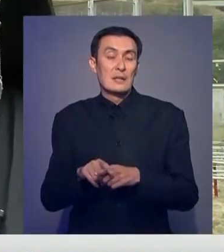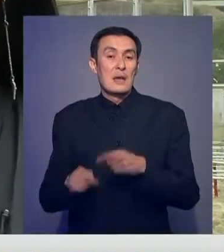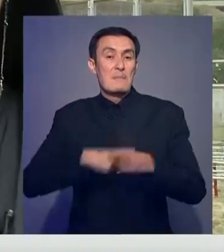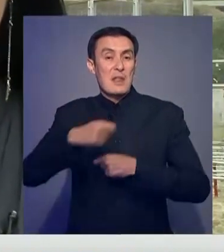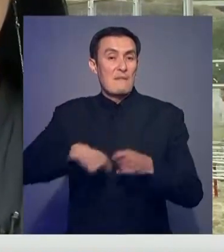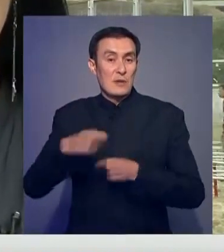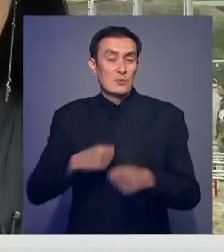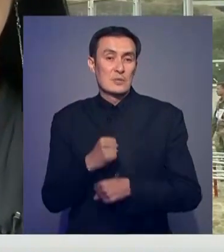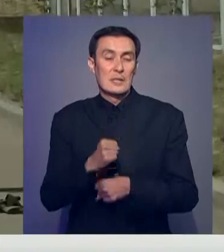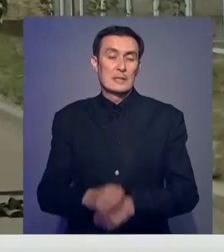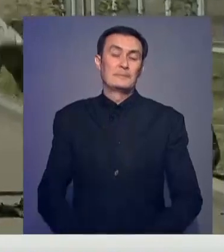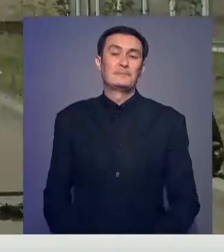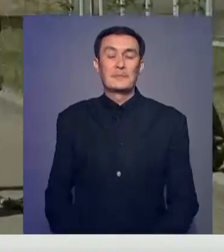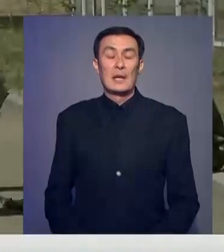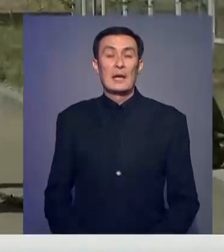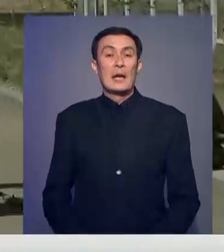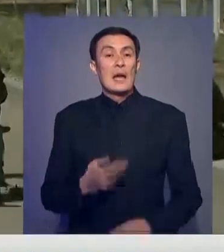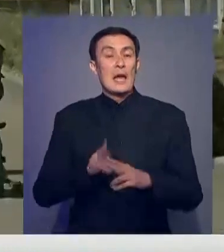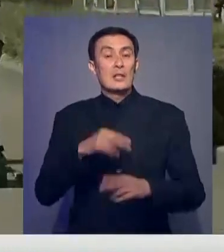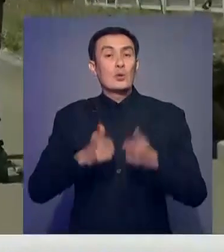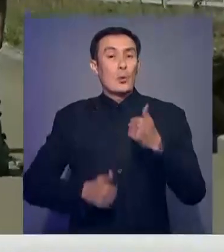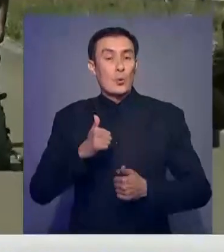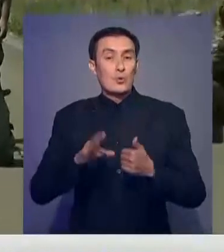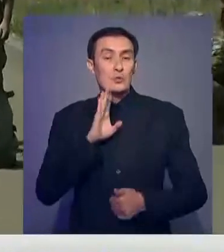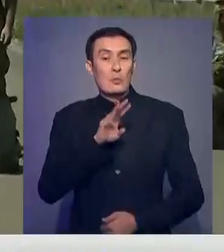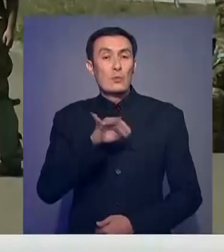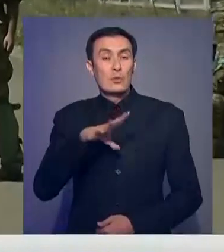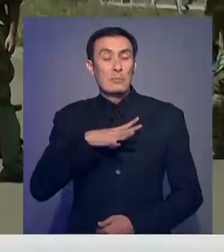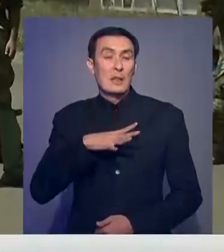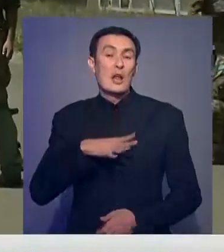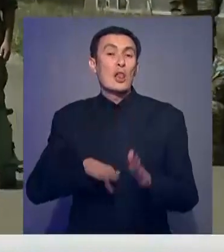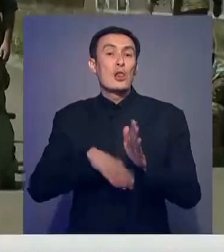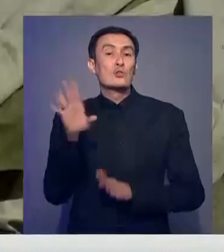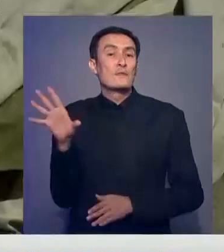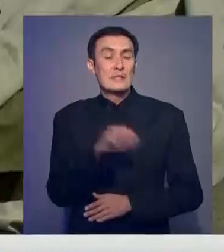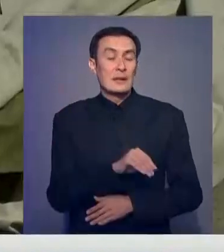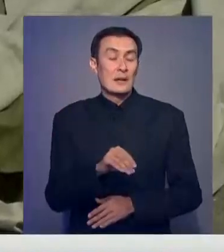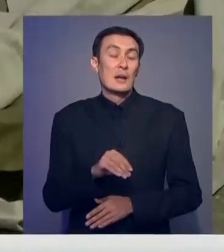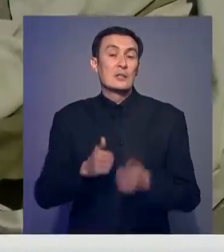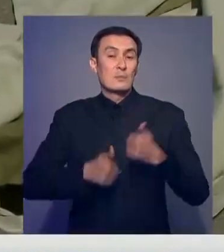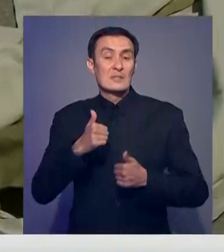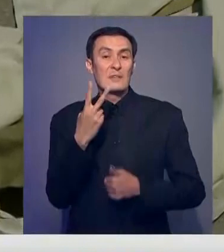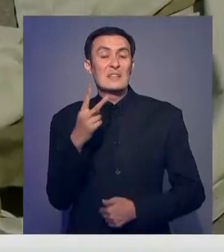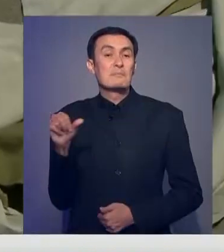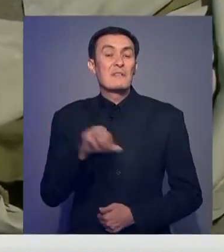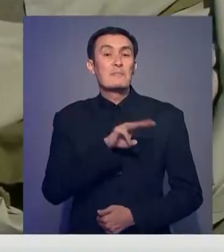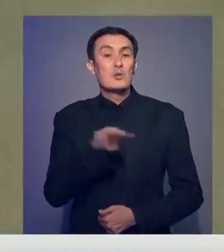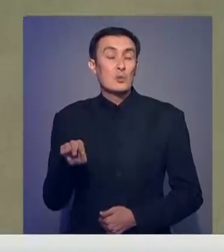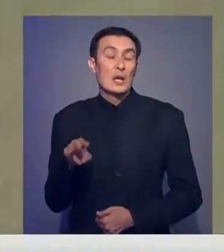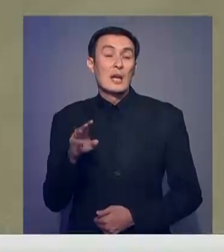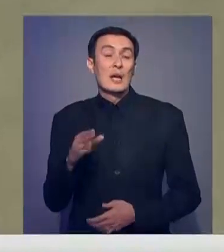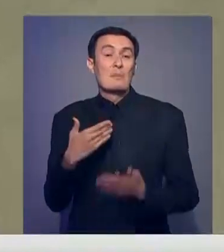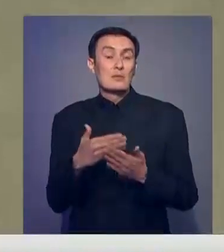перевязку. Кстати, этот конкурс Мульдыр Сафакова прошла лучше всех соперниц за 2,5 минуты. К